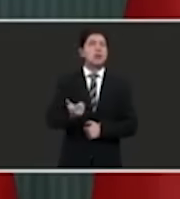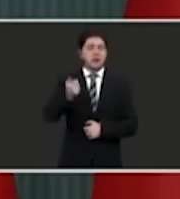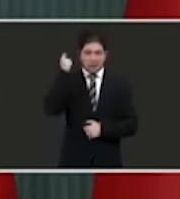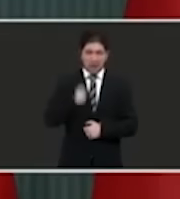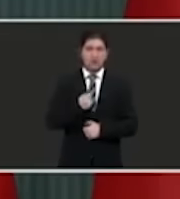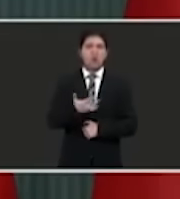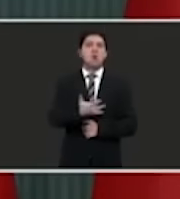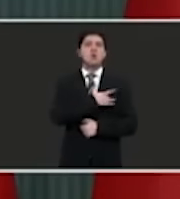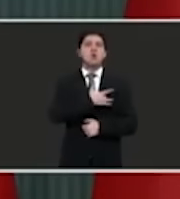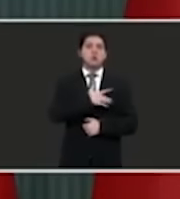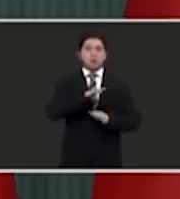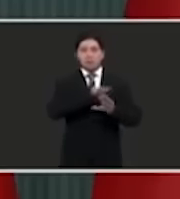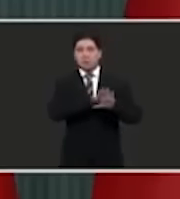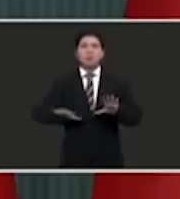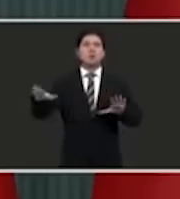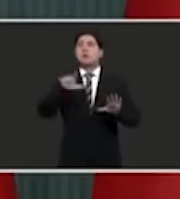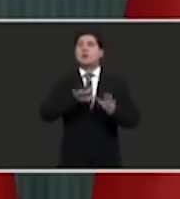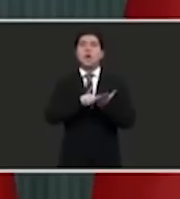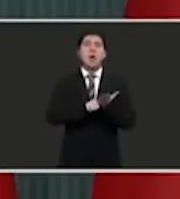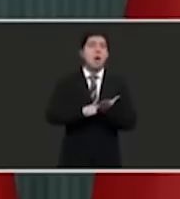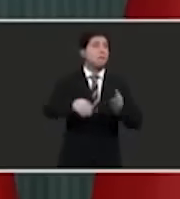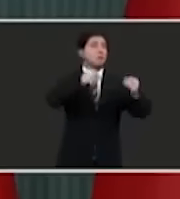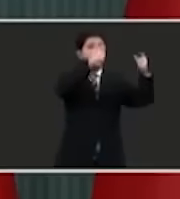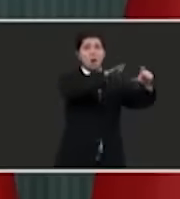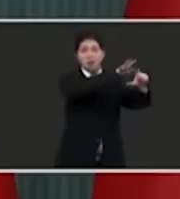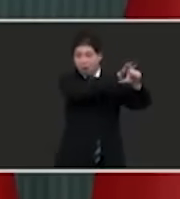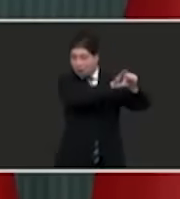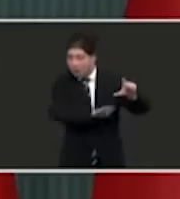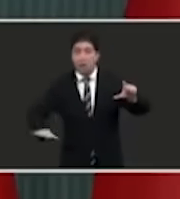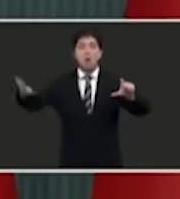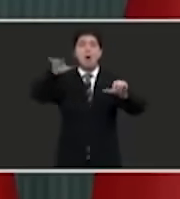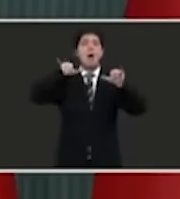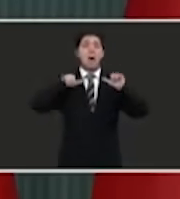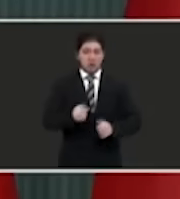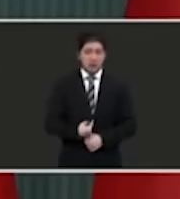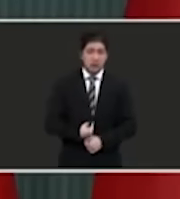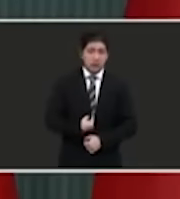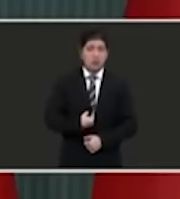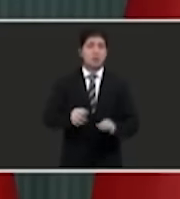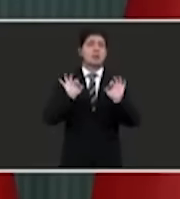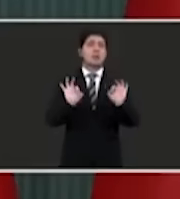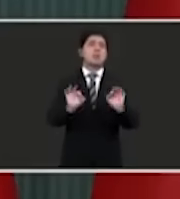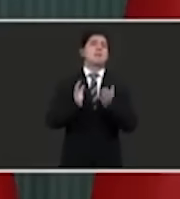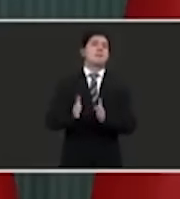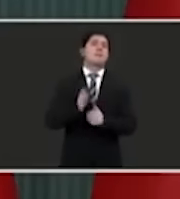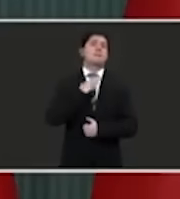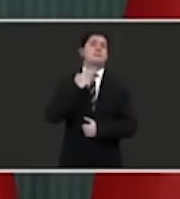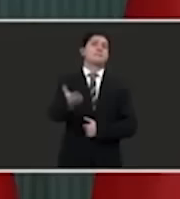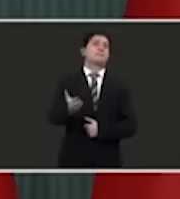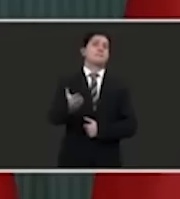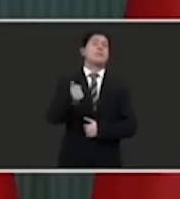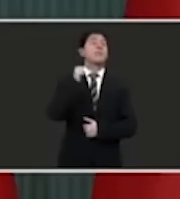gönül coğrafyamızdaki her karış toprak için aynı hissiyatı duyuyoruz. Ne zaman ki